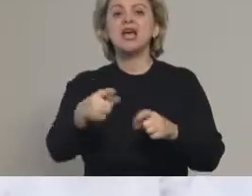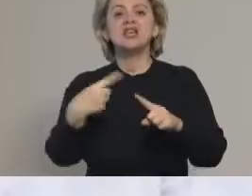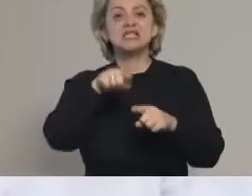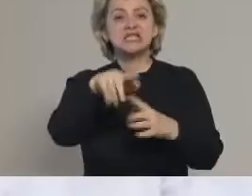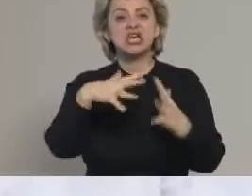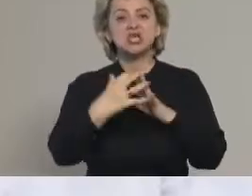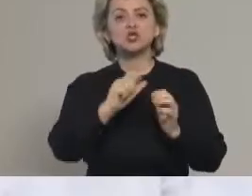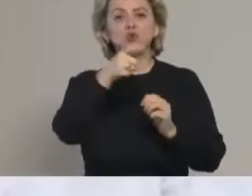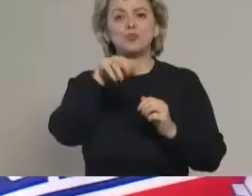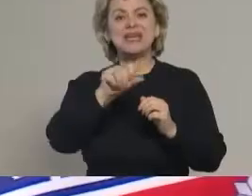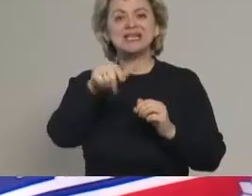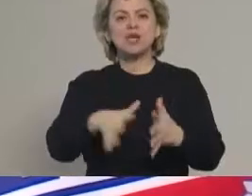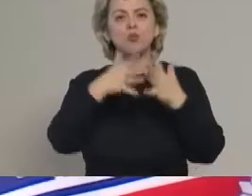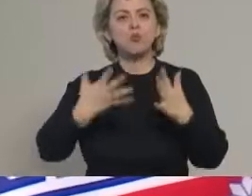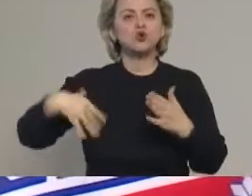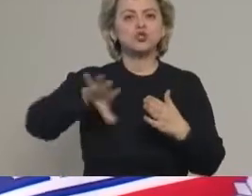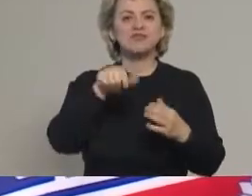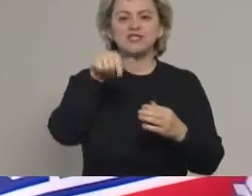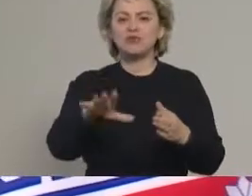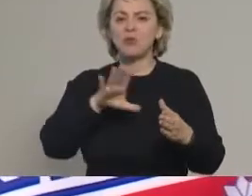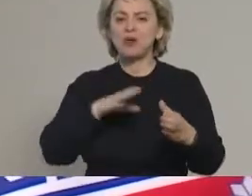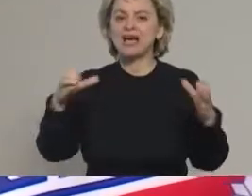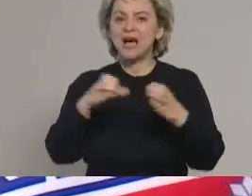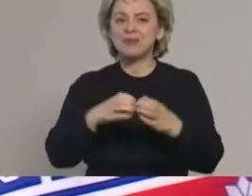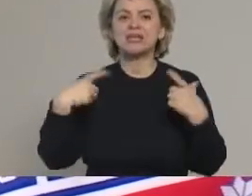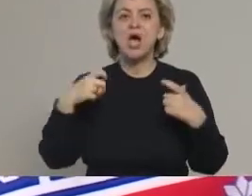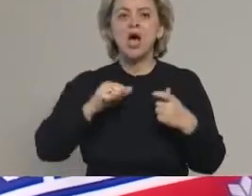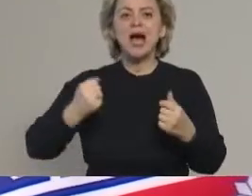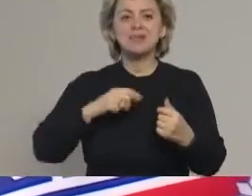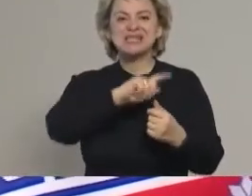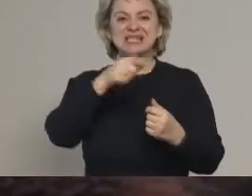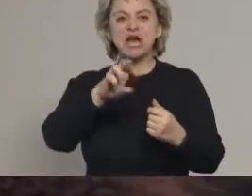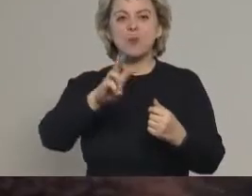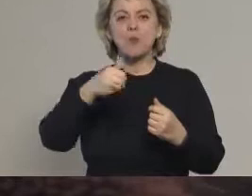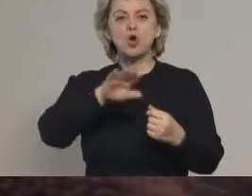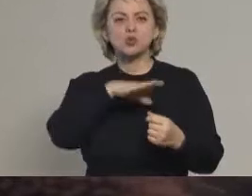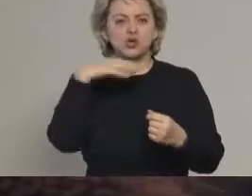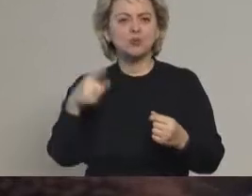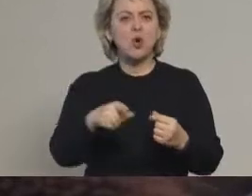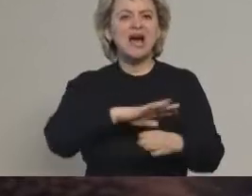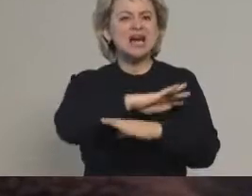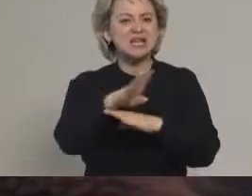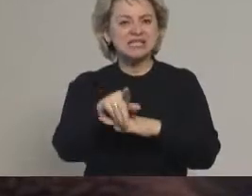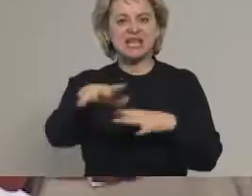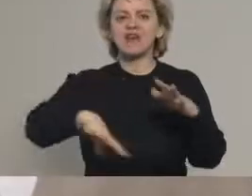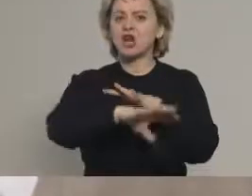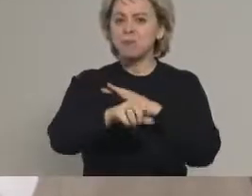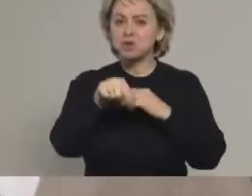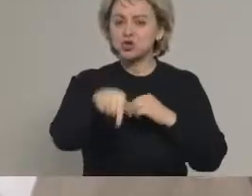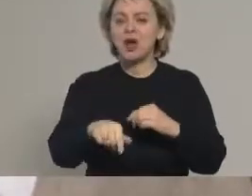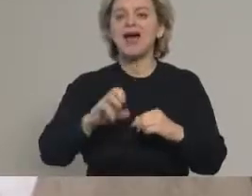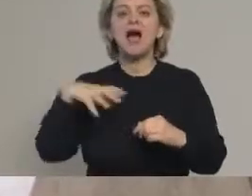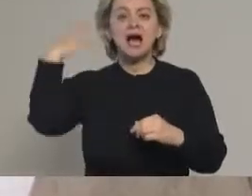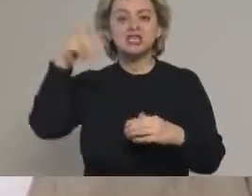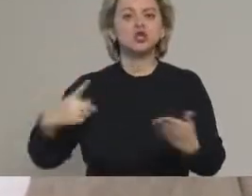станице Шумилинской, больше всего зверствовал отряд комиссара Маруси. Не выдержав многочисленных расстрелов и грабежа, казаки